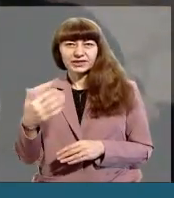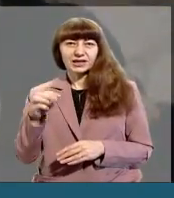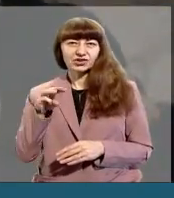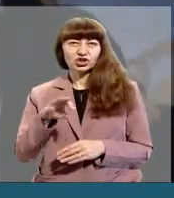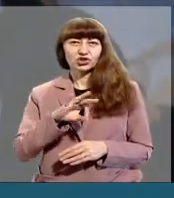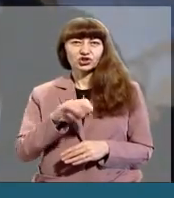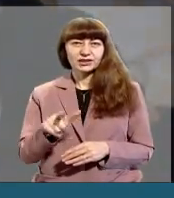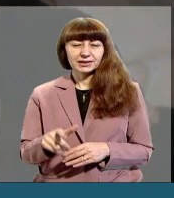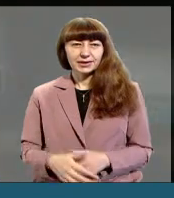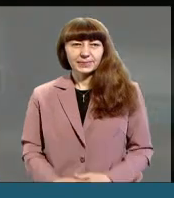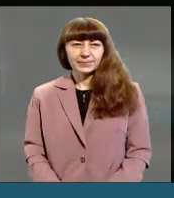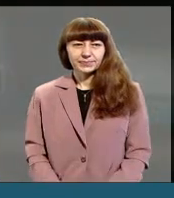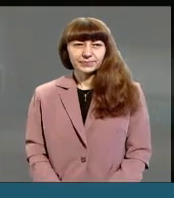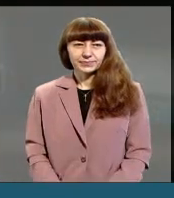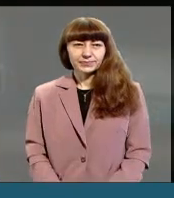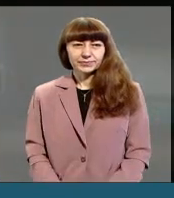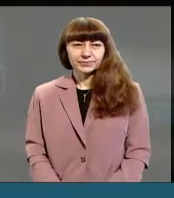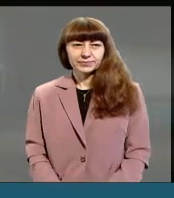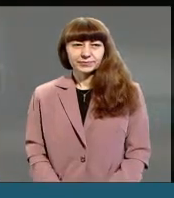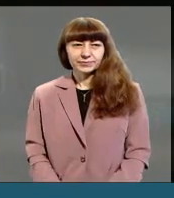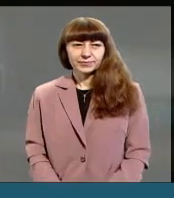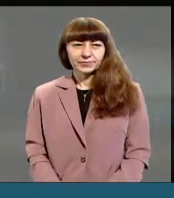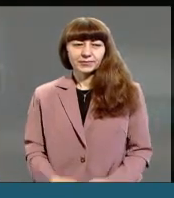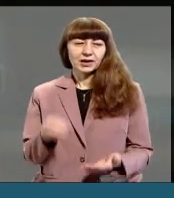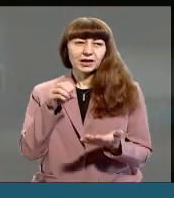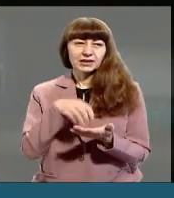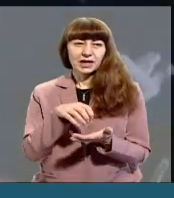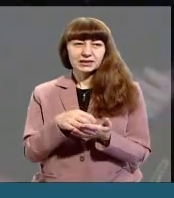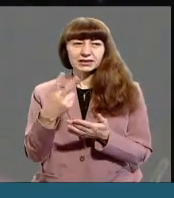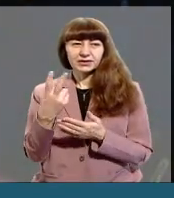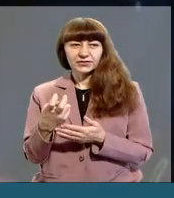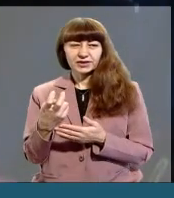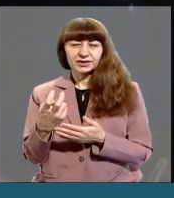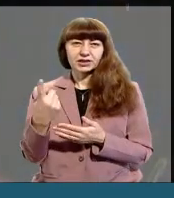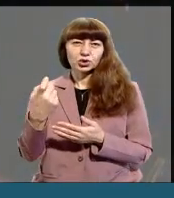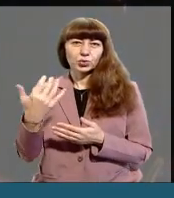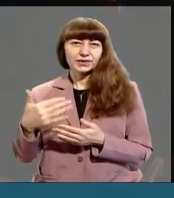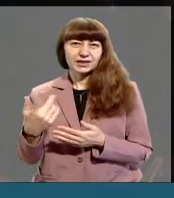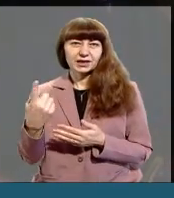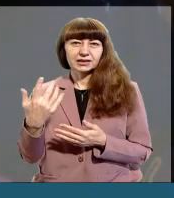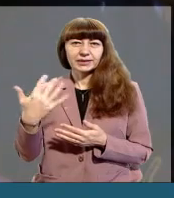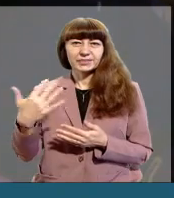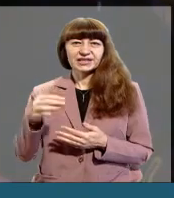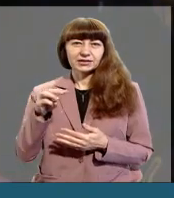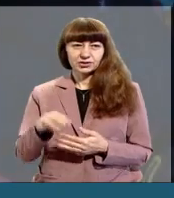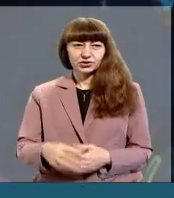жарғандарға 200 мың көлемінде жүлде беріледі. Жанна Режанова, Диар Ахметшин, Қостанай телеарнасы.